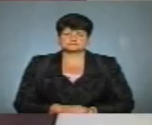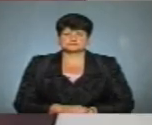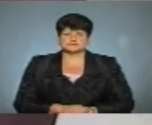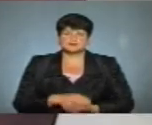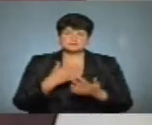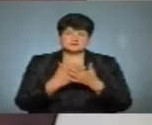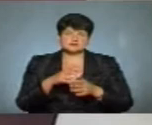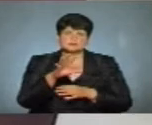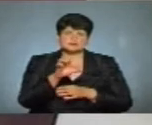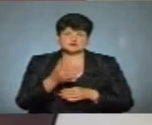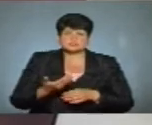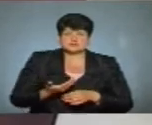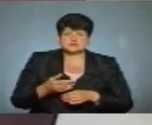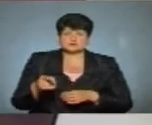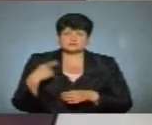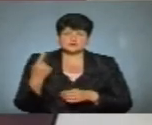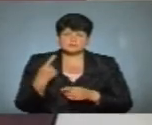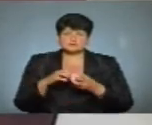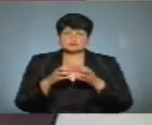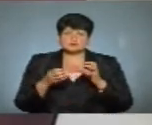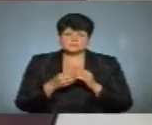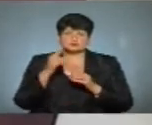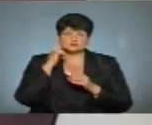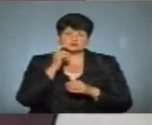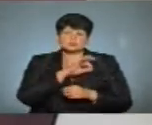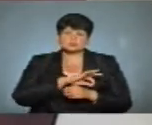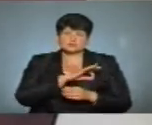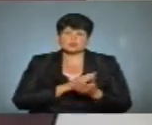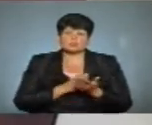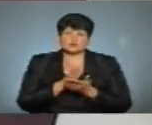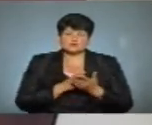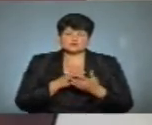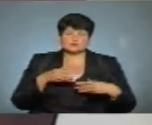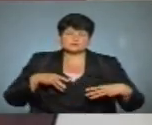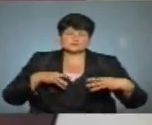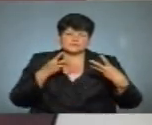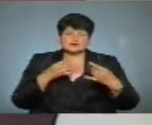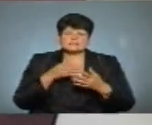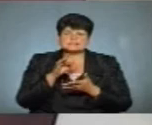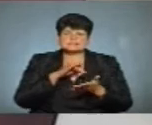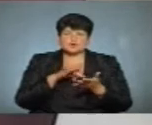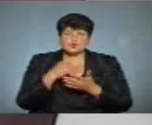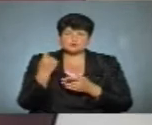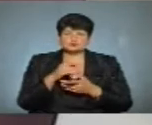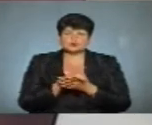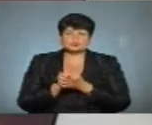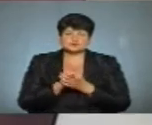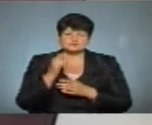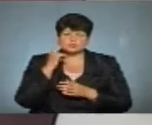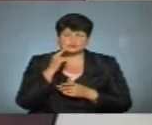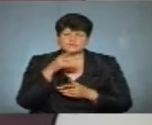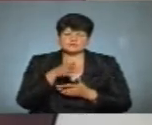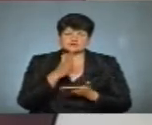Майже 500 жителів Тернопільщини з вадами слуху скористалися послугами контактного центру обласного товариства глухих. Він діє в